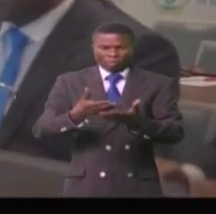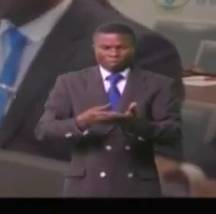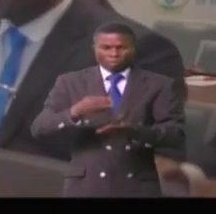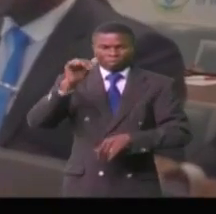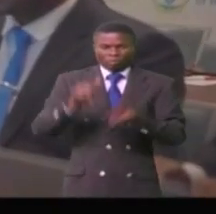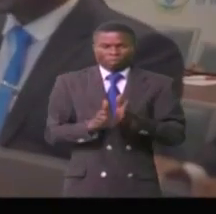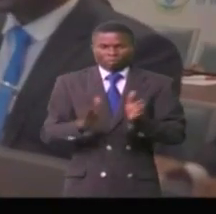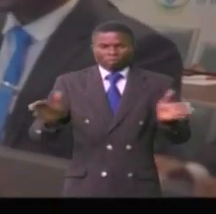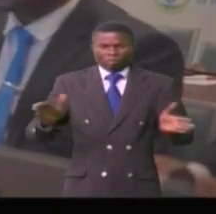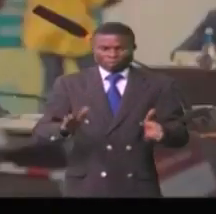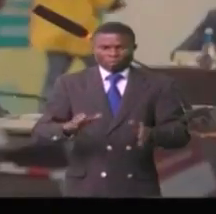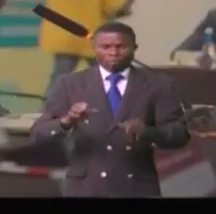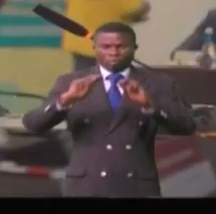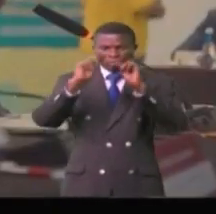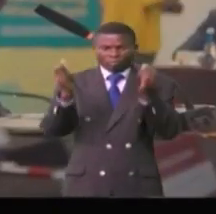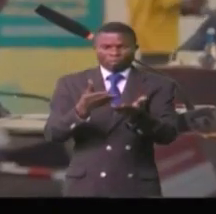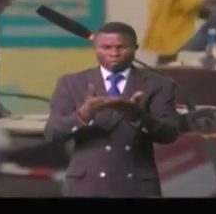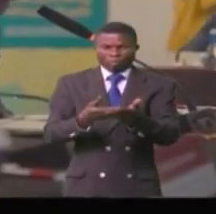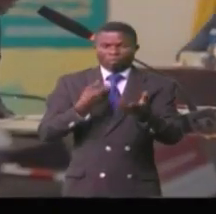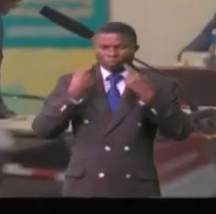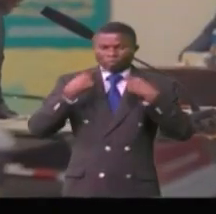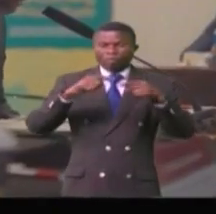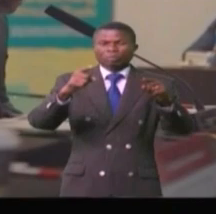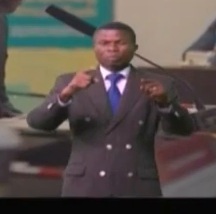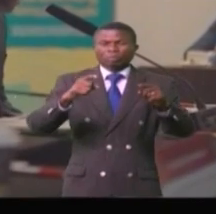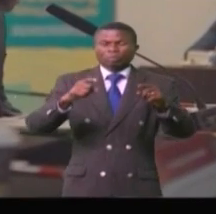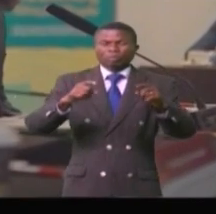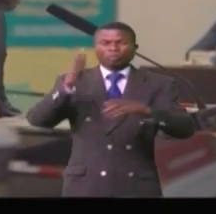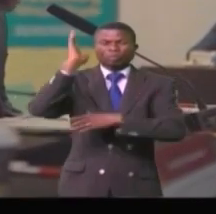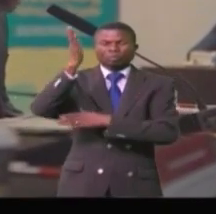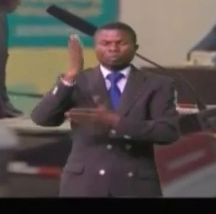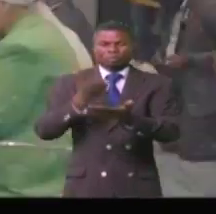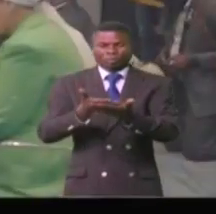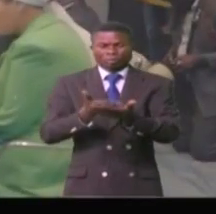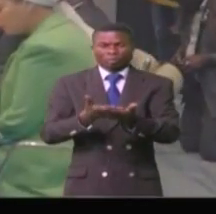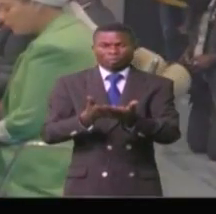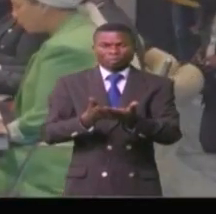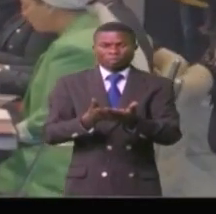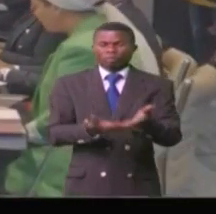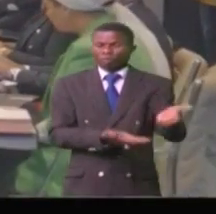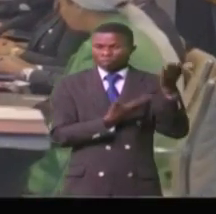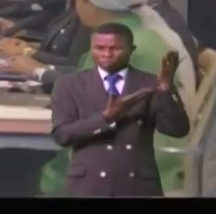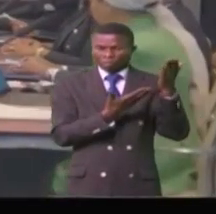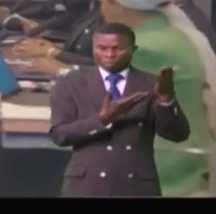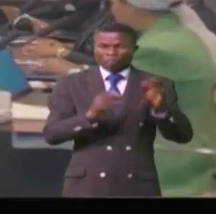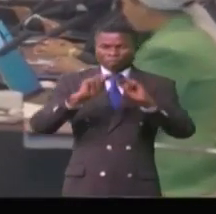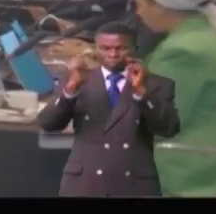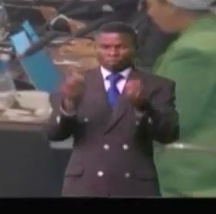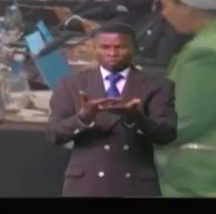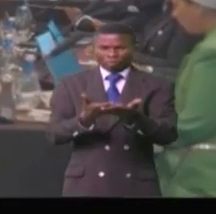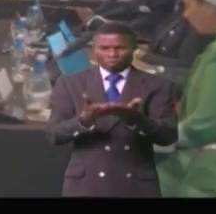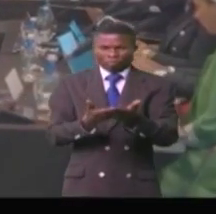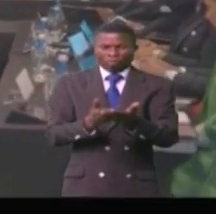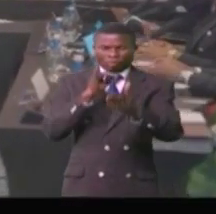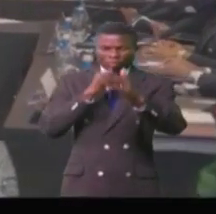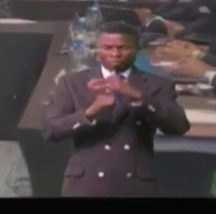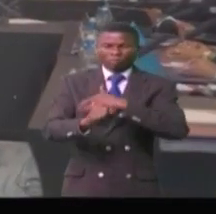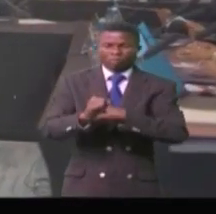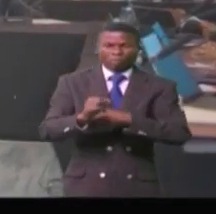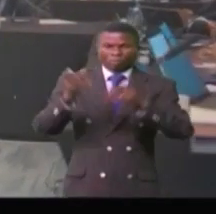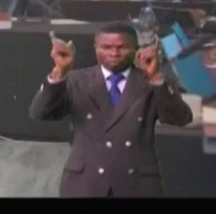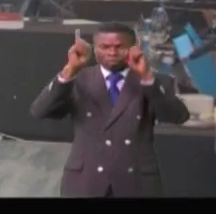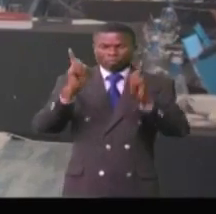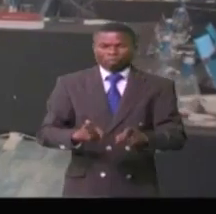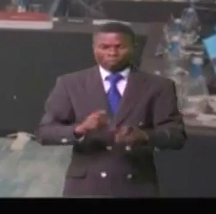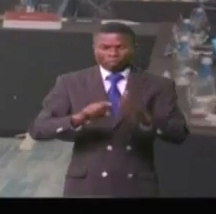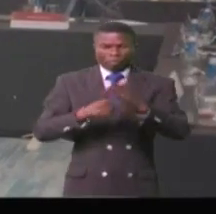secrétaire général de la ZLECAF, a rappelé à cette conférence inaugurale l'importance de ces fonds dans l'intégration africaine. C'est